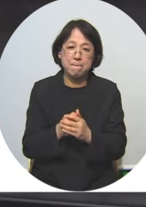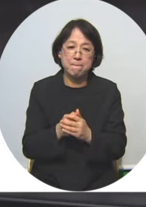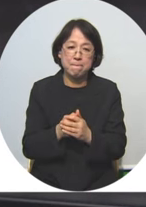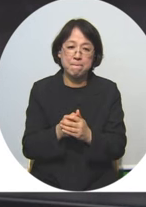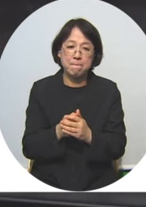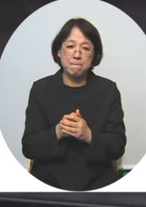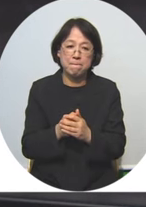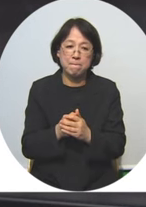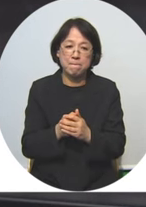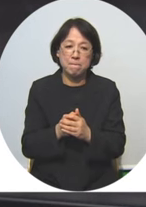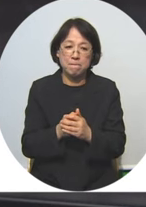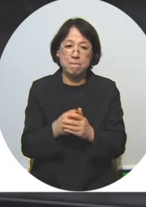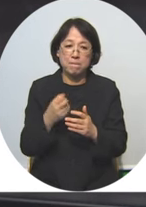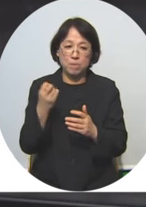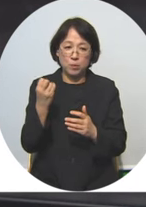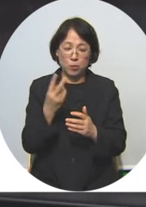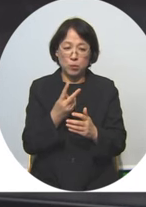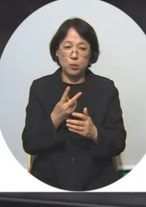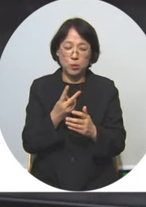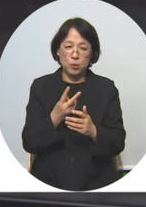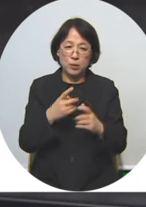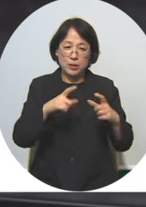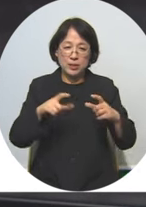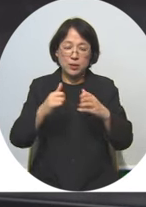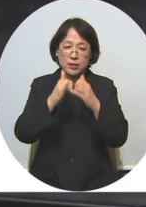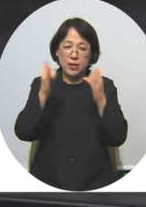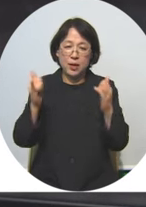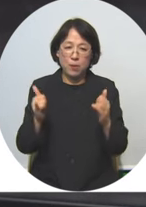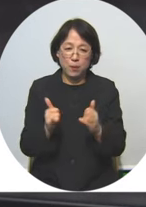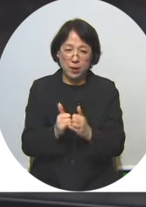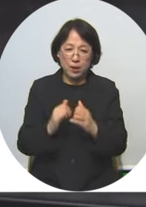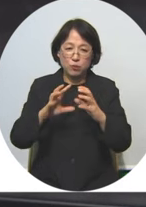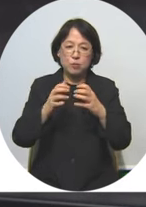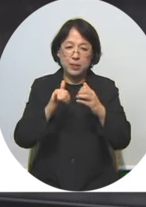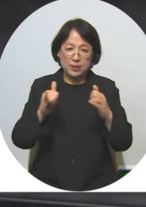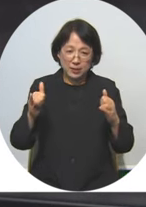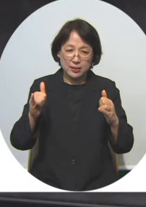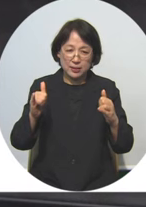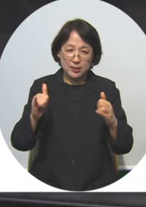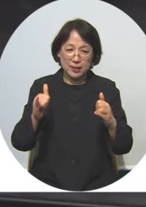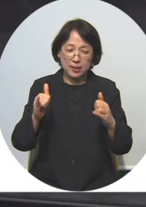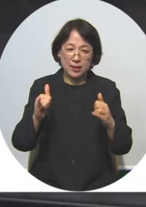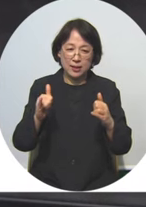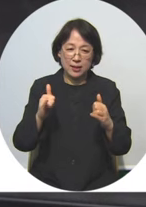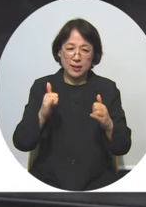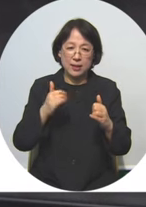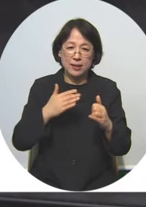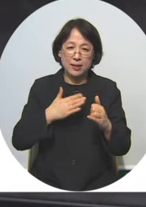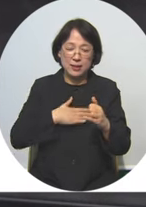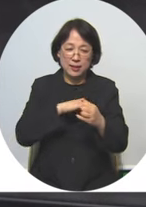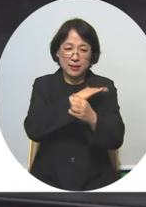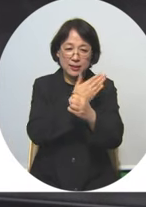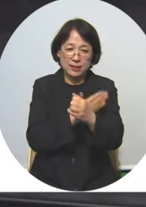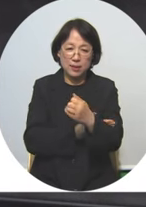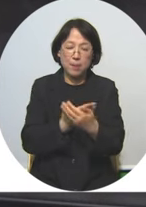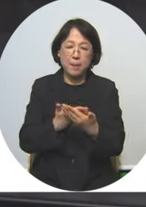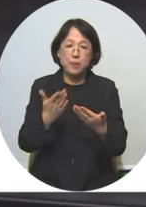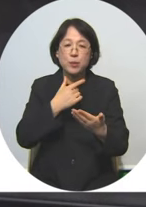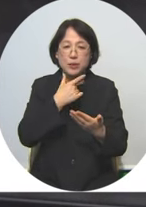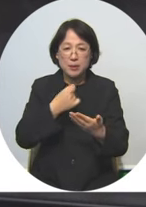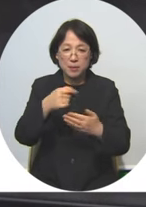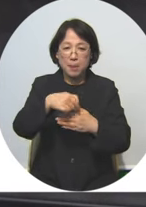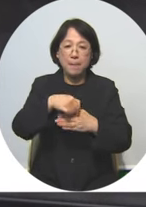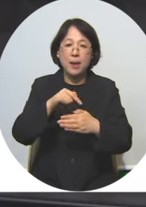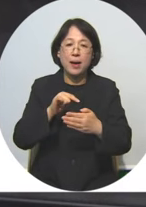화상을 입은 환자분이나 아니면 지역사회 주민들한테 좀 이렇게 좀 다시 되돌려줬으면 하는